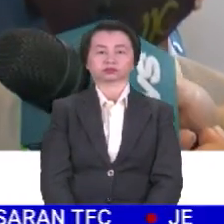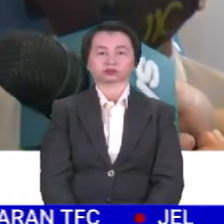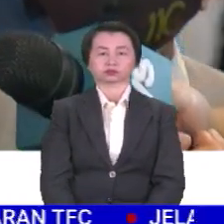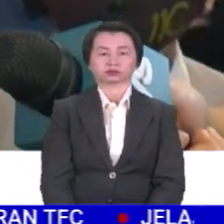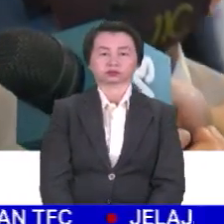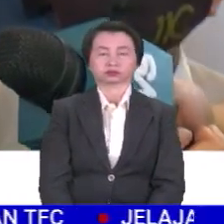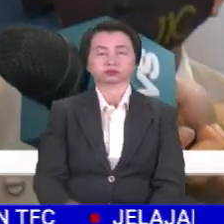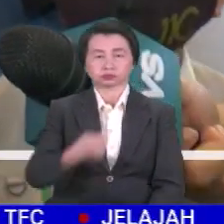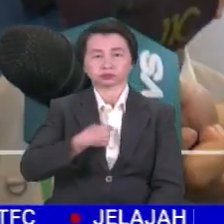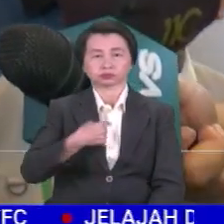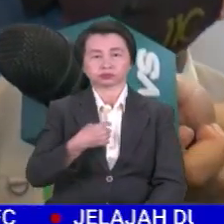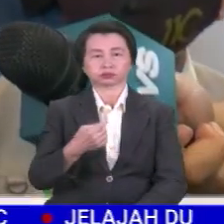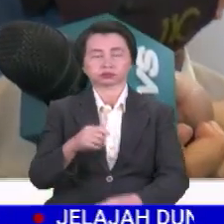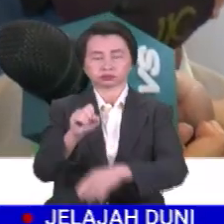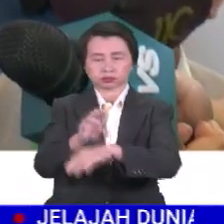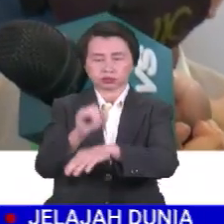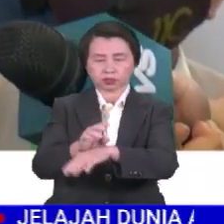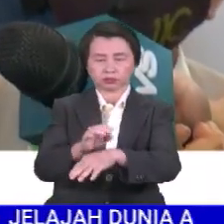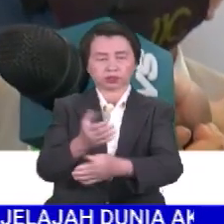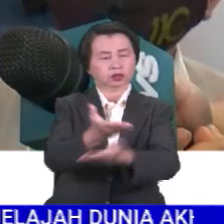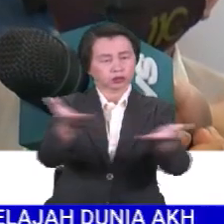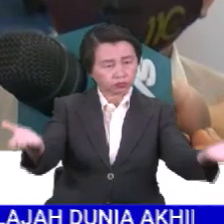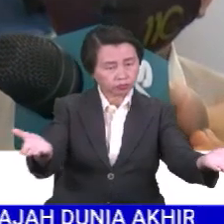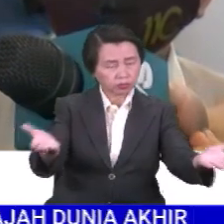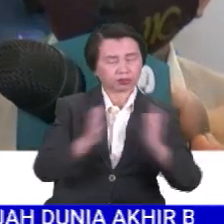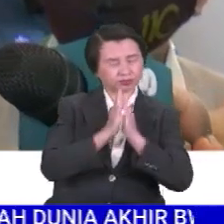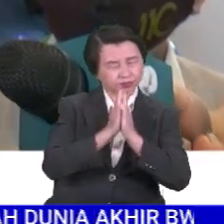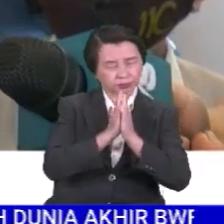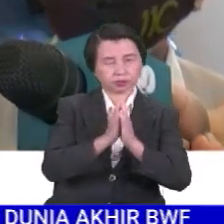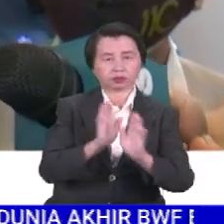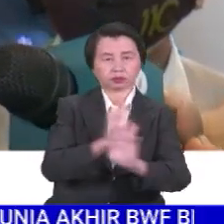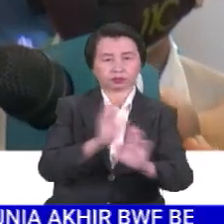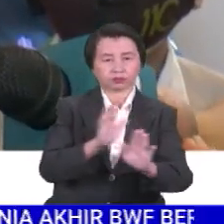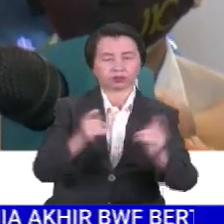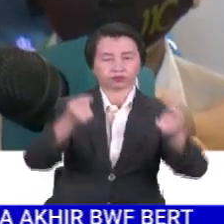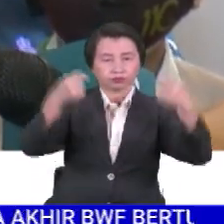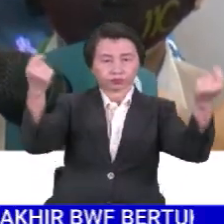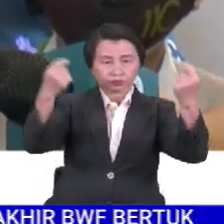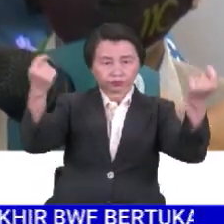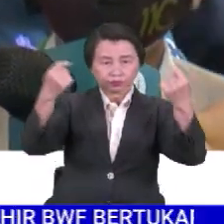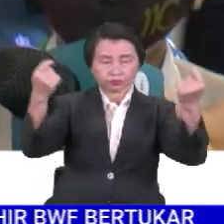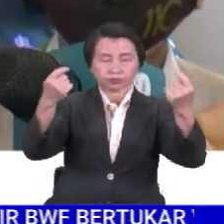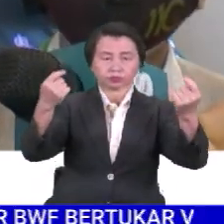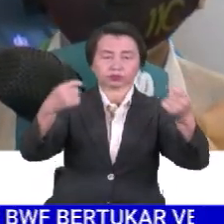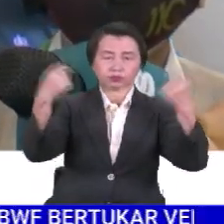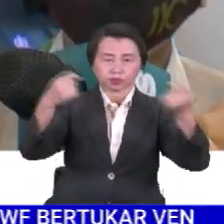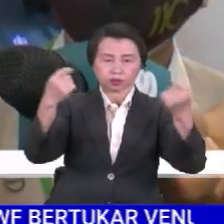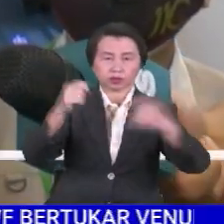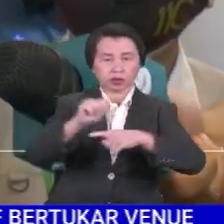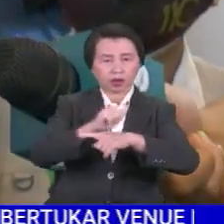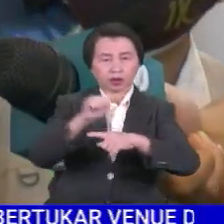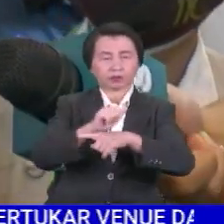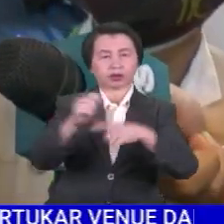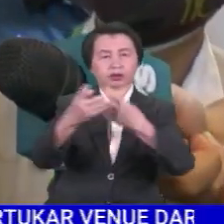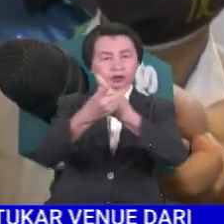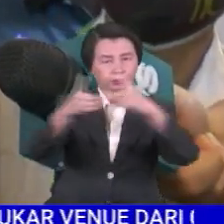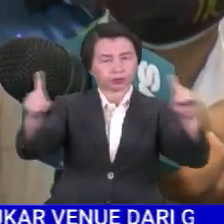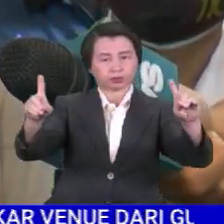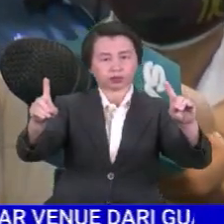Mengambil peluang ini untuk menasihatkan semua pihaklah supaya meraihkan amalan